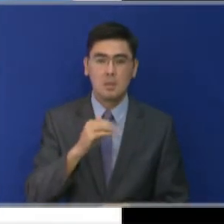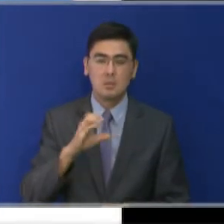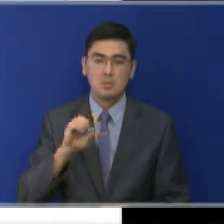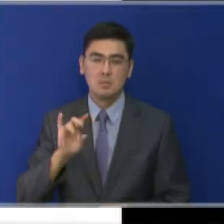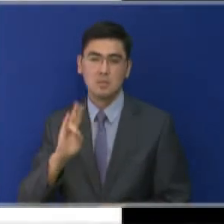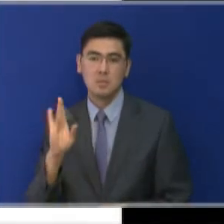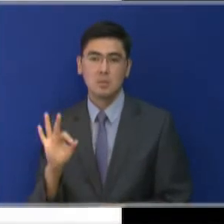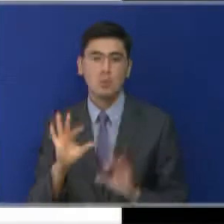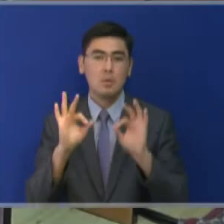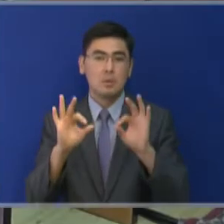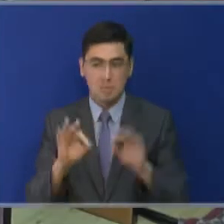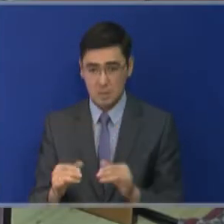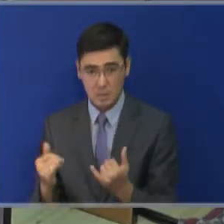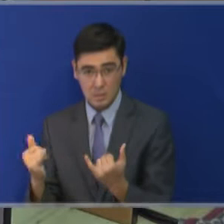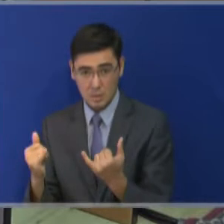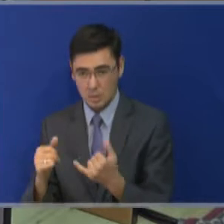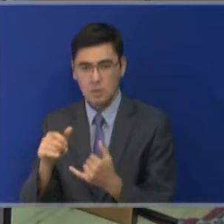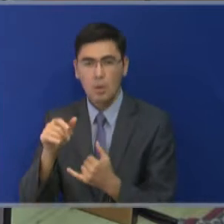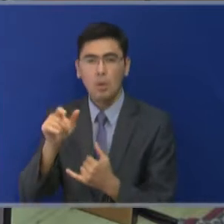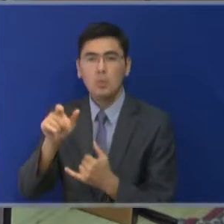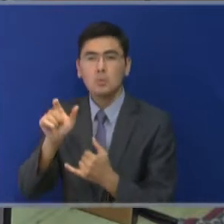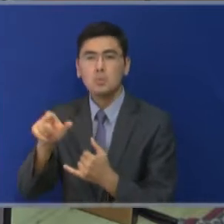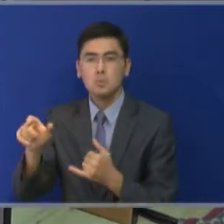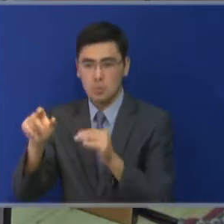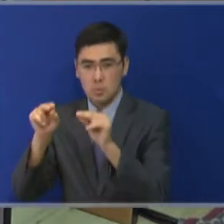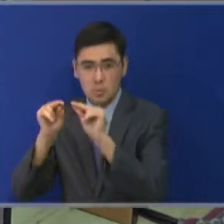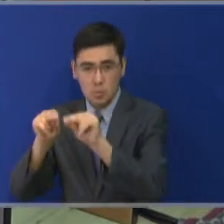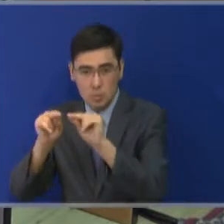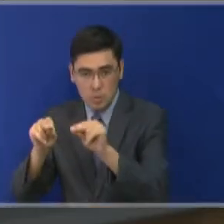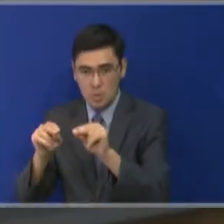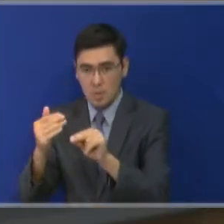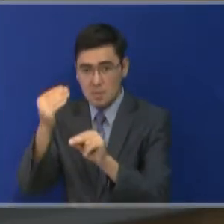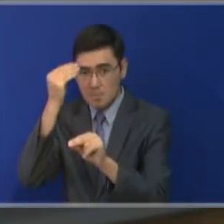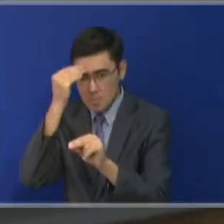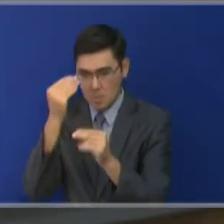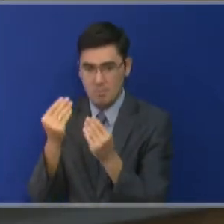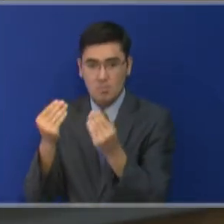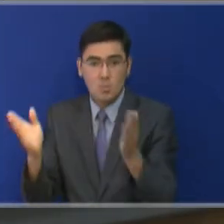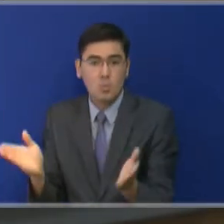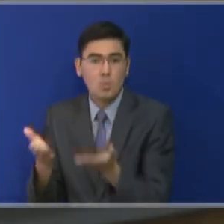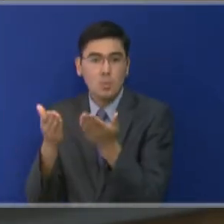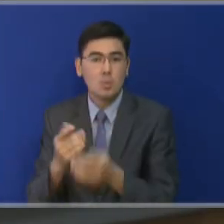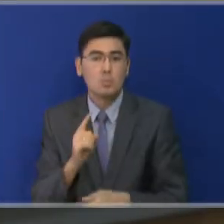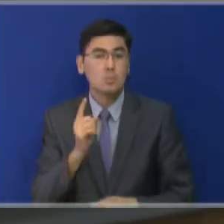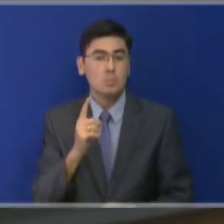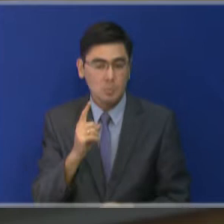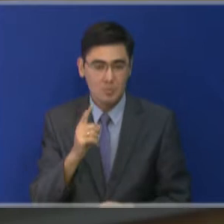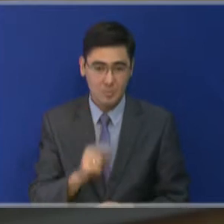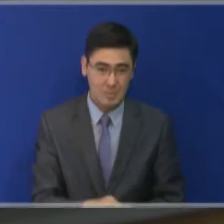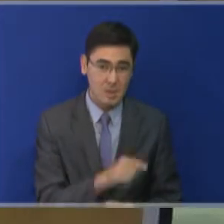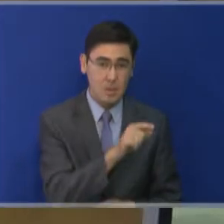мамандығының мәртебесі артып келеді. Бұған дәлел биыл қаламызда 342 талапкер аталған мамандықты таңдаған. 2020